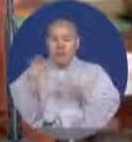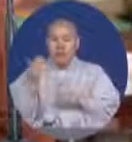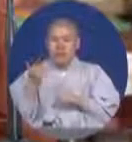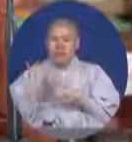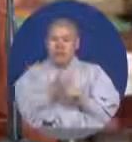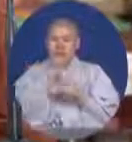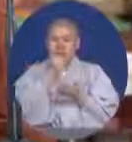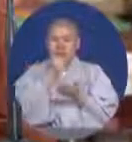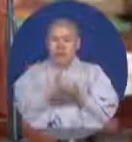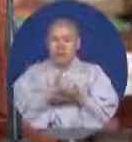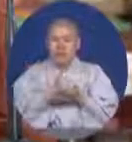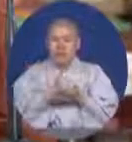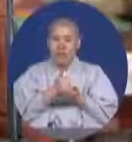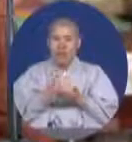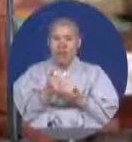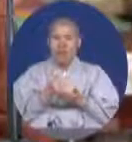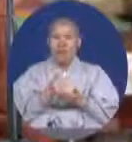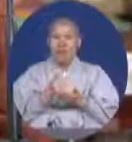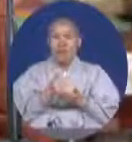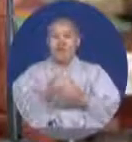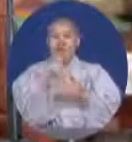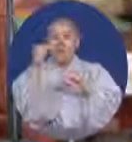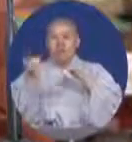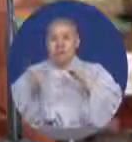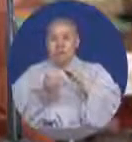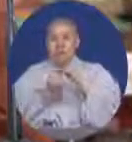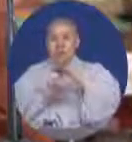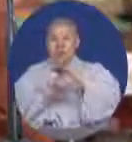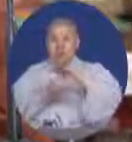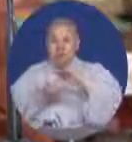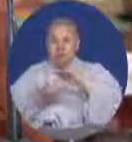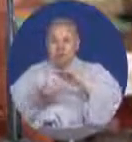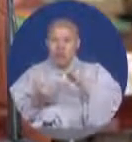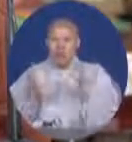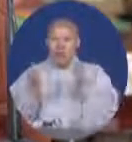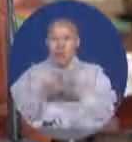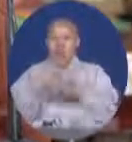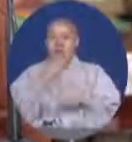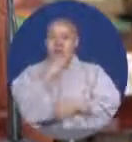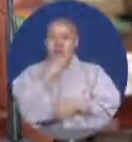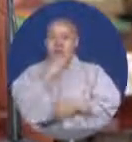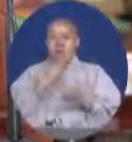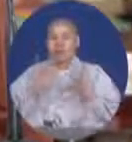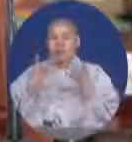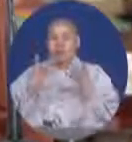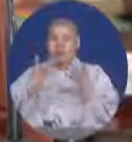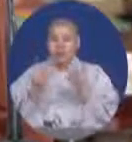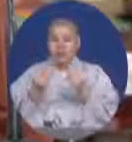부처님도 성불을 하시기 전까지 복을 많이 지신 거예요.